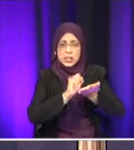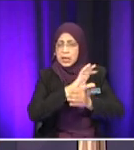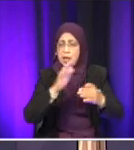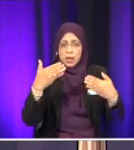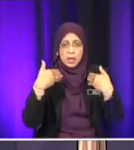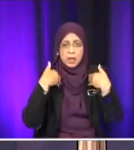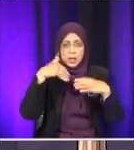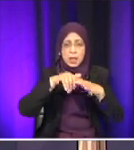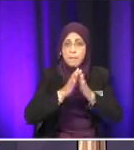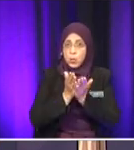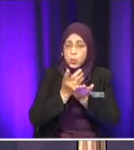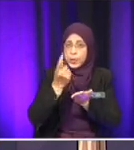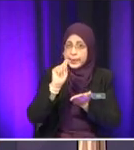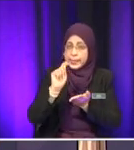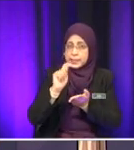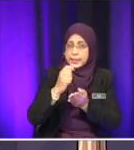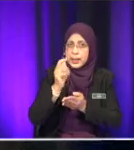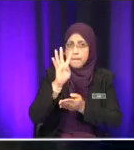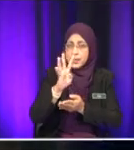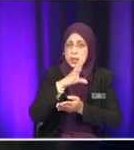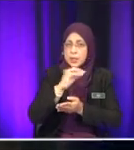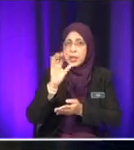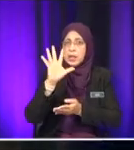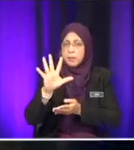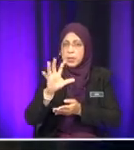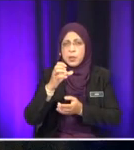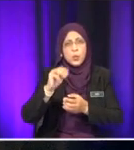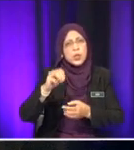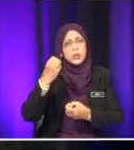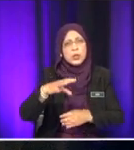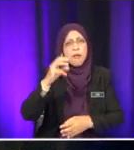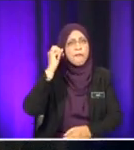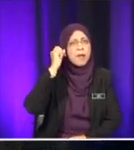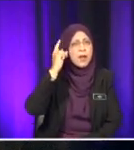buku taksi ke tempat anime tapi murid dan kuasa